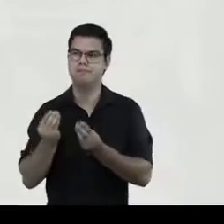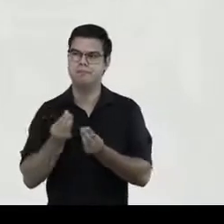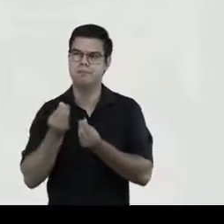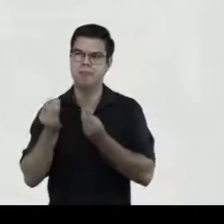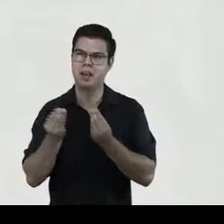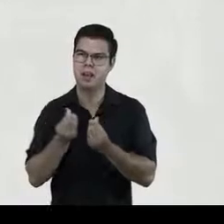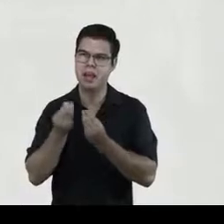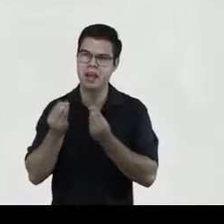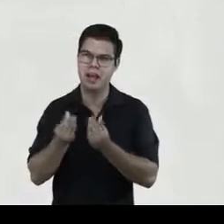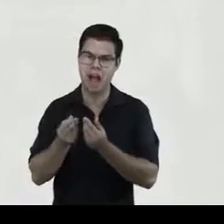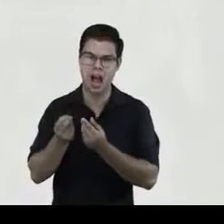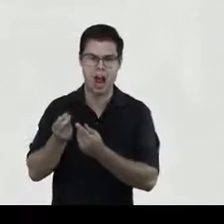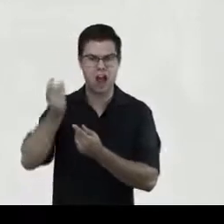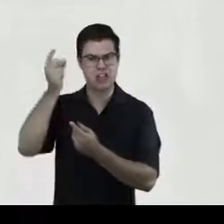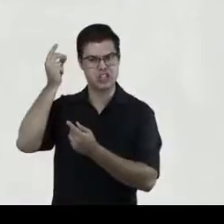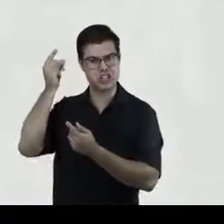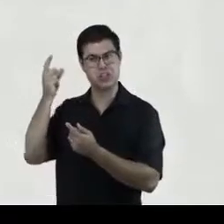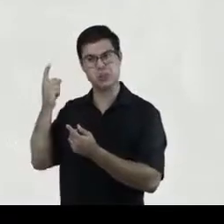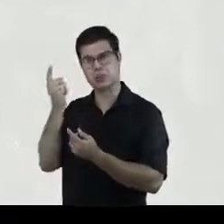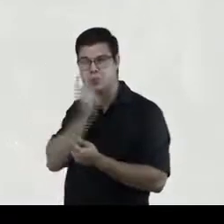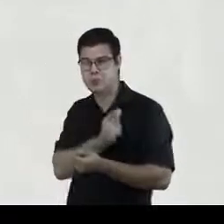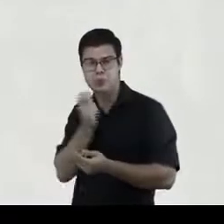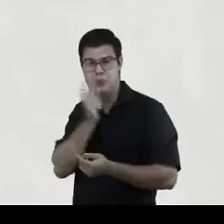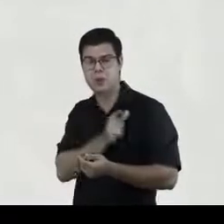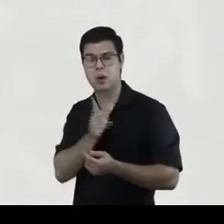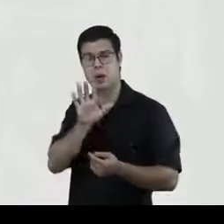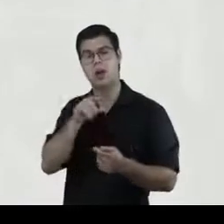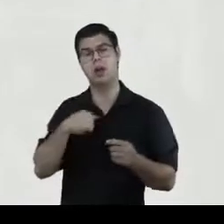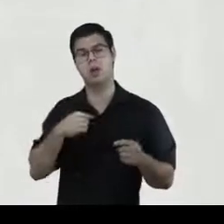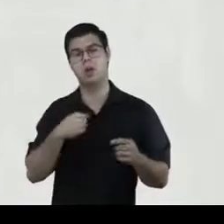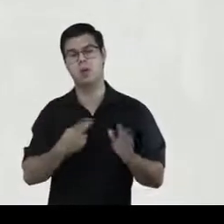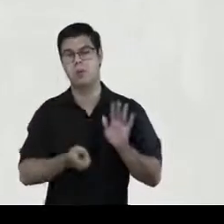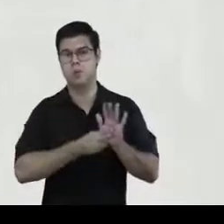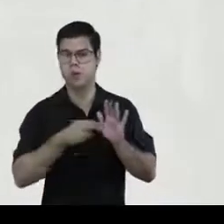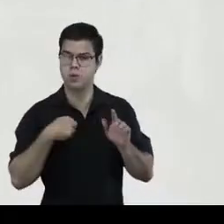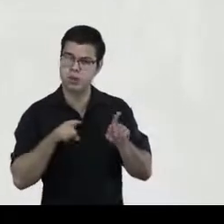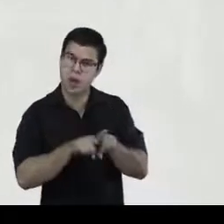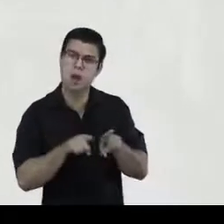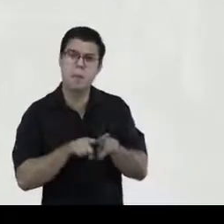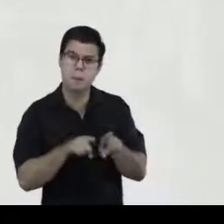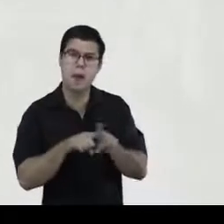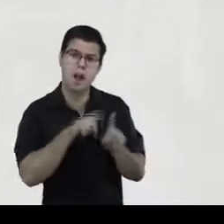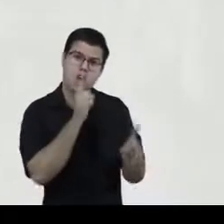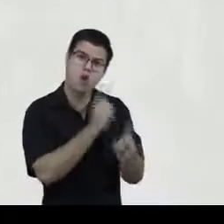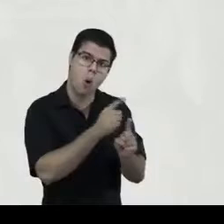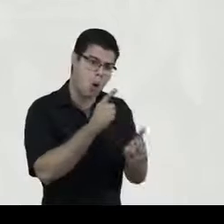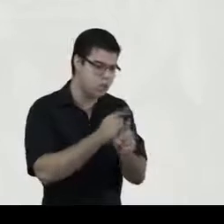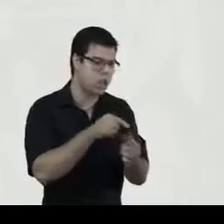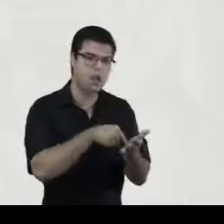vielversprechende Ergebnisse, was die Verbesserung der OCR-Qualität angeht, was hier das eigentliche Ziel war.